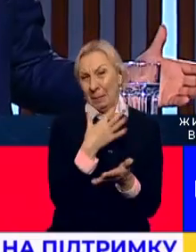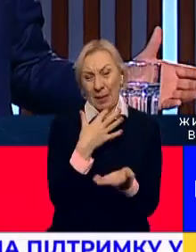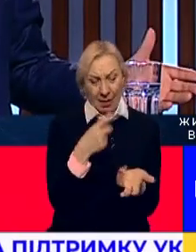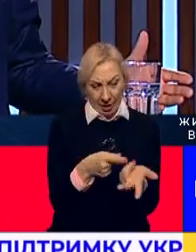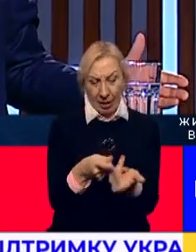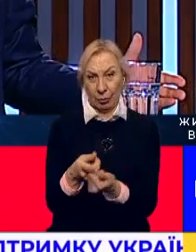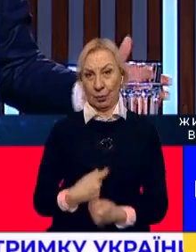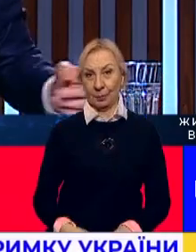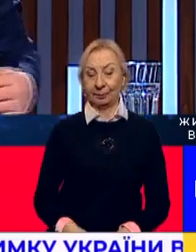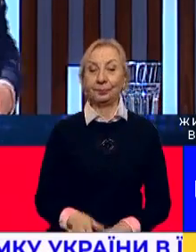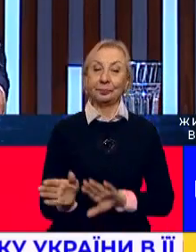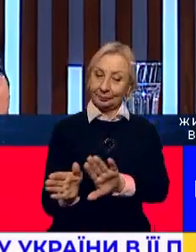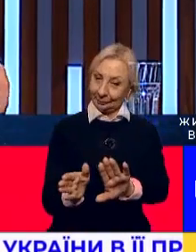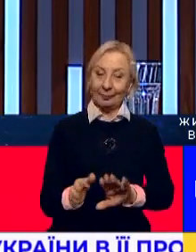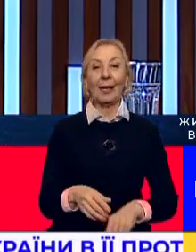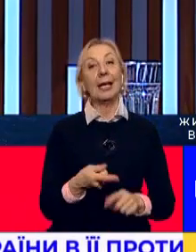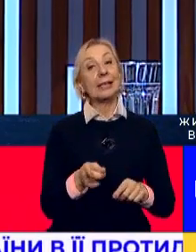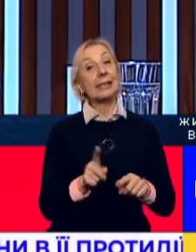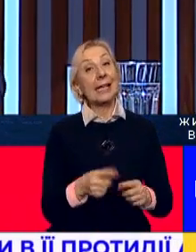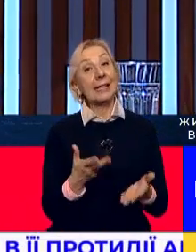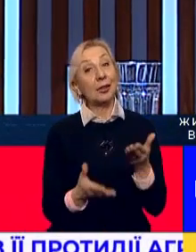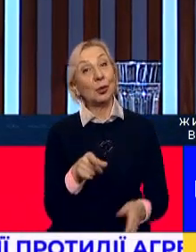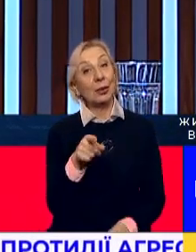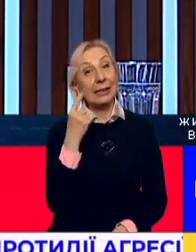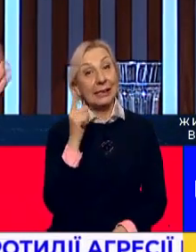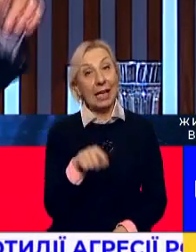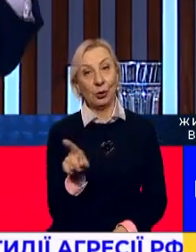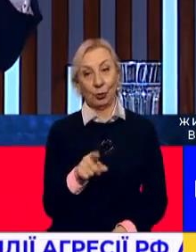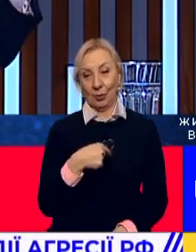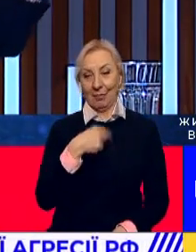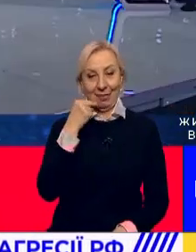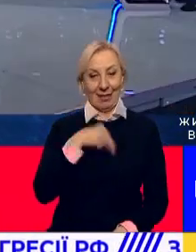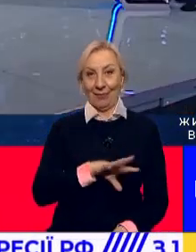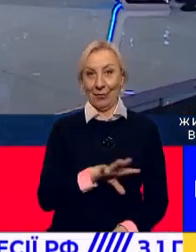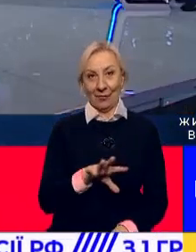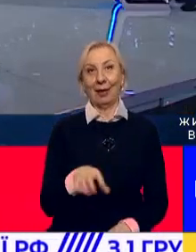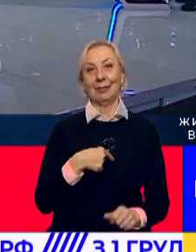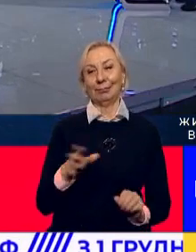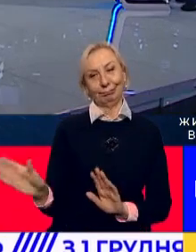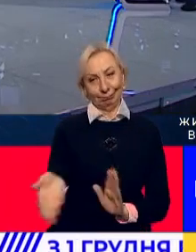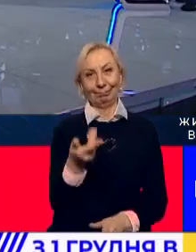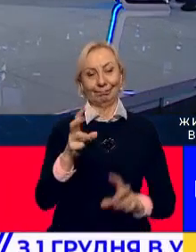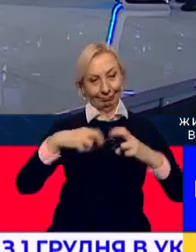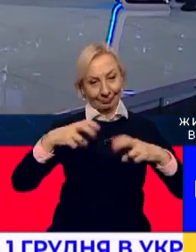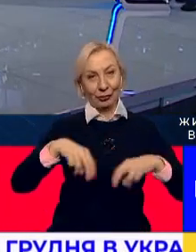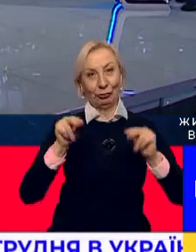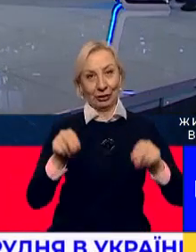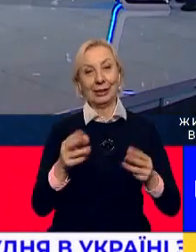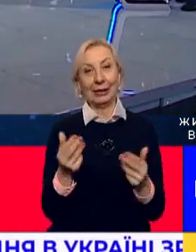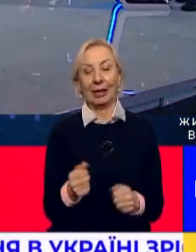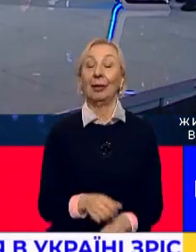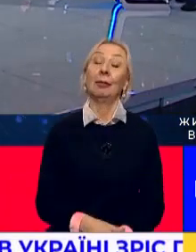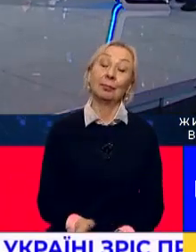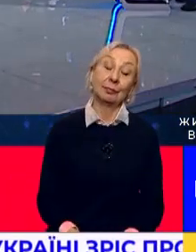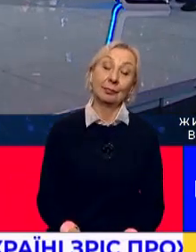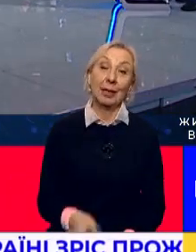багато можна. Це якщо ти знаєш, що ти нічого не скоїв, то можна проводити таке розслідування? Президент Зеленський